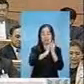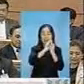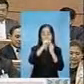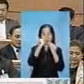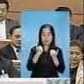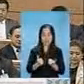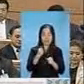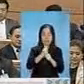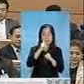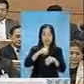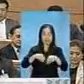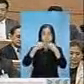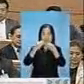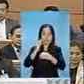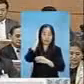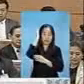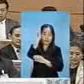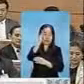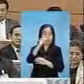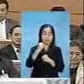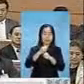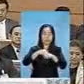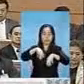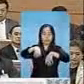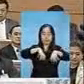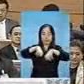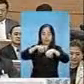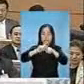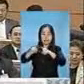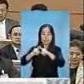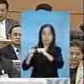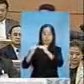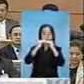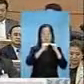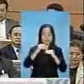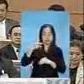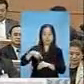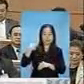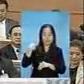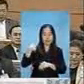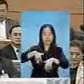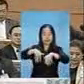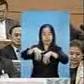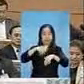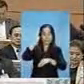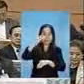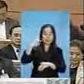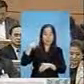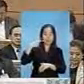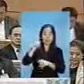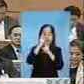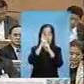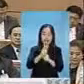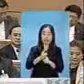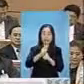การทำให้บ้านเมืองเป็นนิติรัฐเดินหน้าด้วยหลักนิติธรรมและประชาชนจะได้ประโยชน์เพราะมีกติกาที่ทั่วโลกเขาย